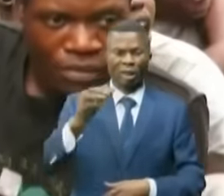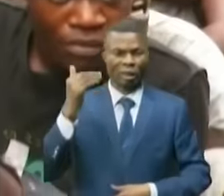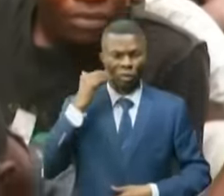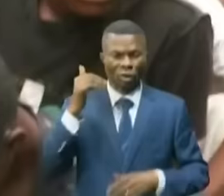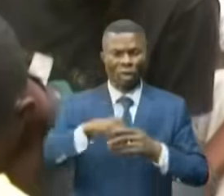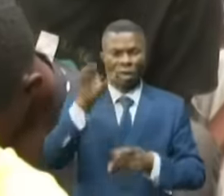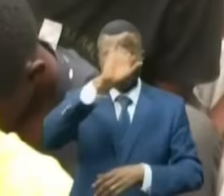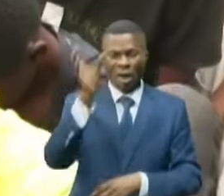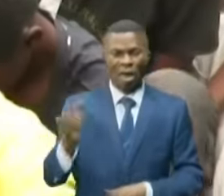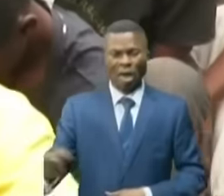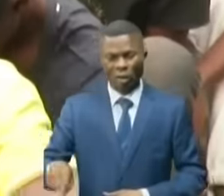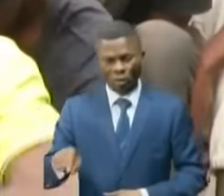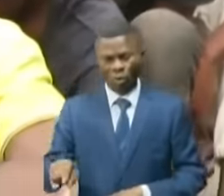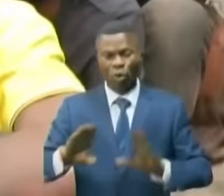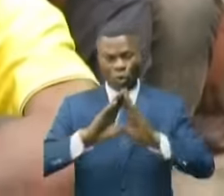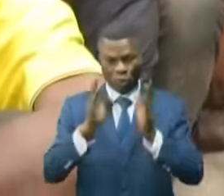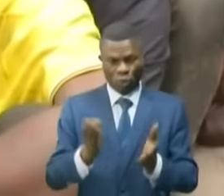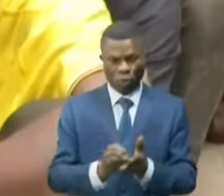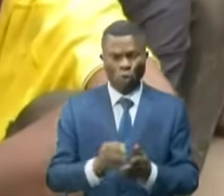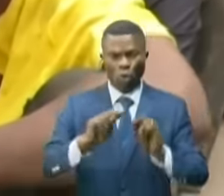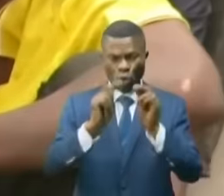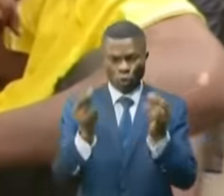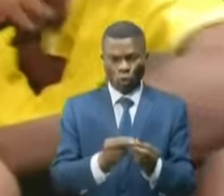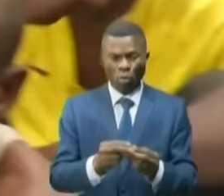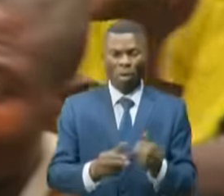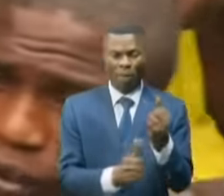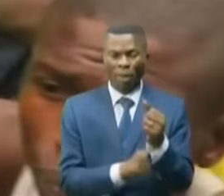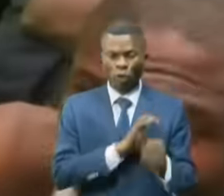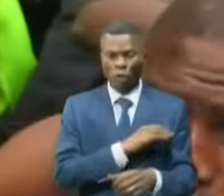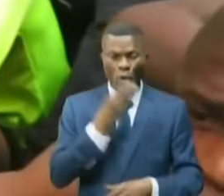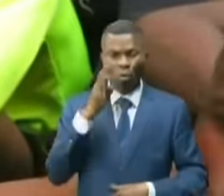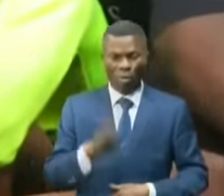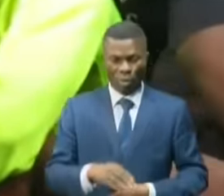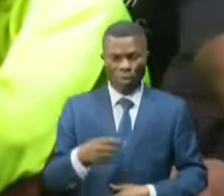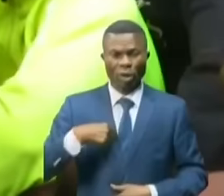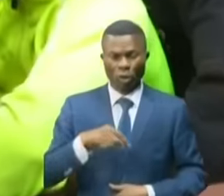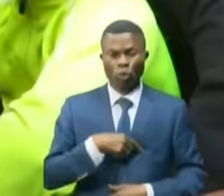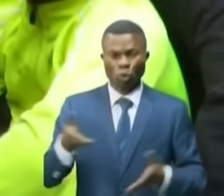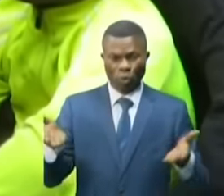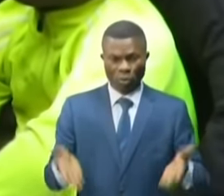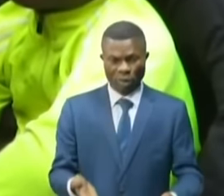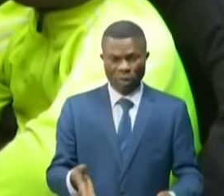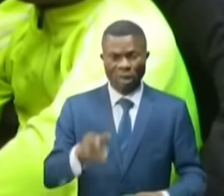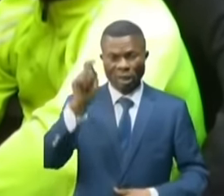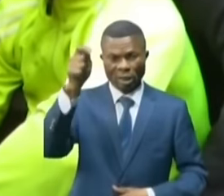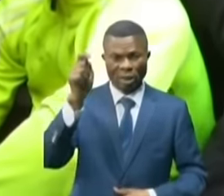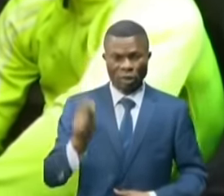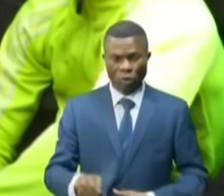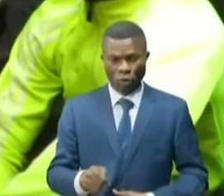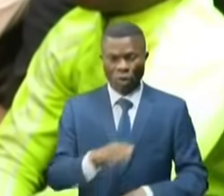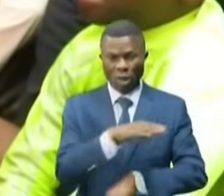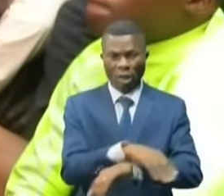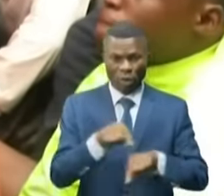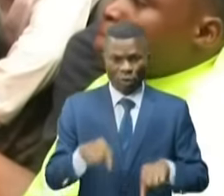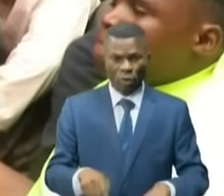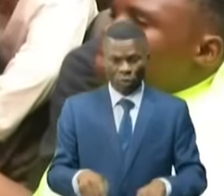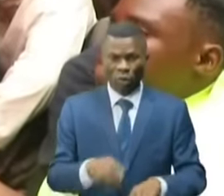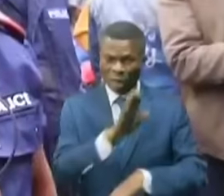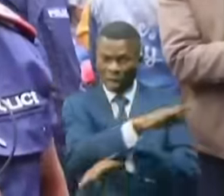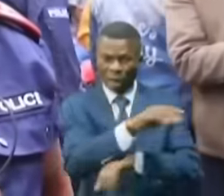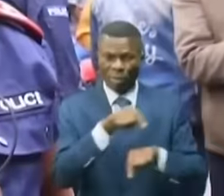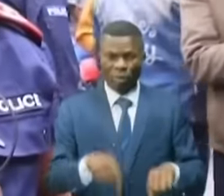commune de la Gombe. Toutes catégories de personnes. Nous sommes là ce soir ou cet